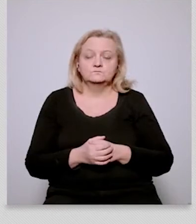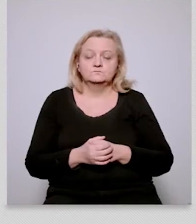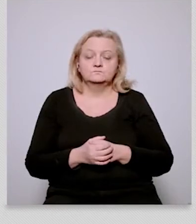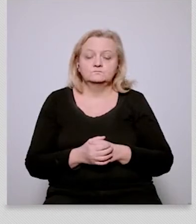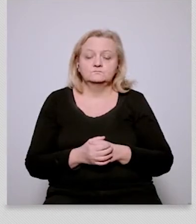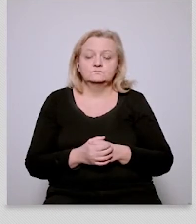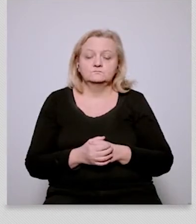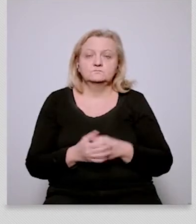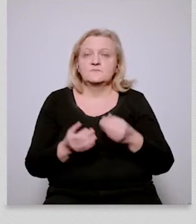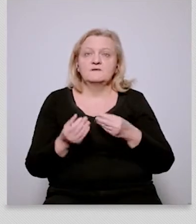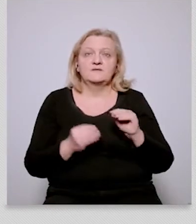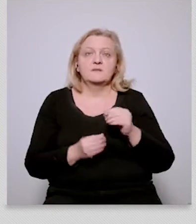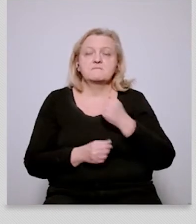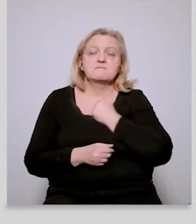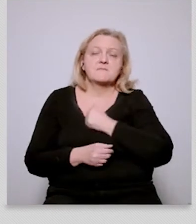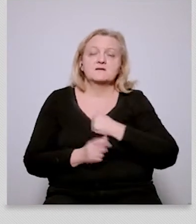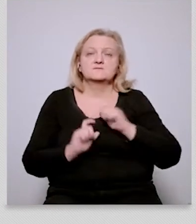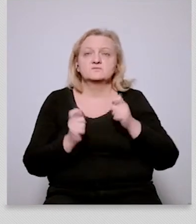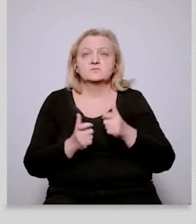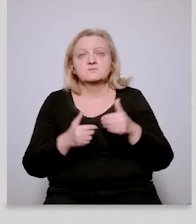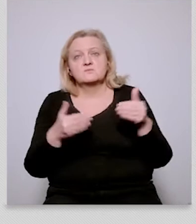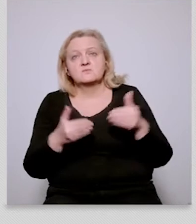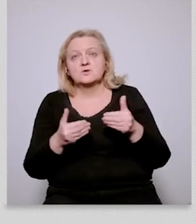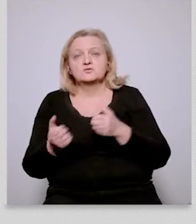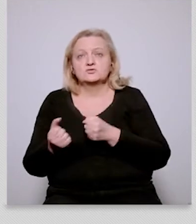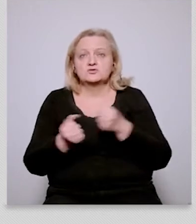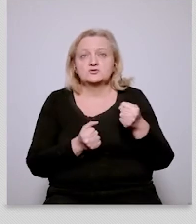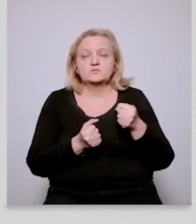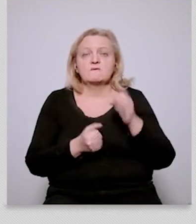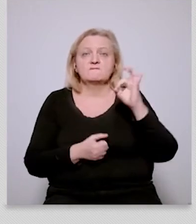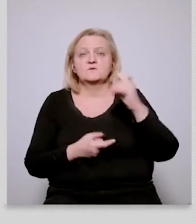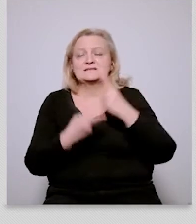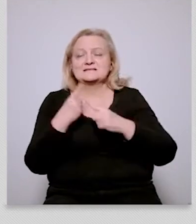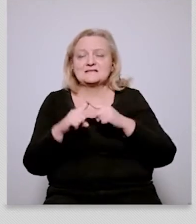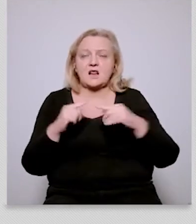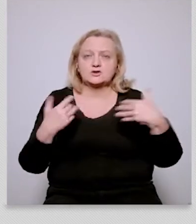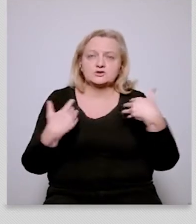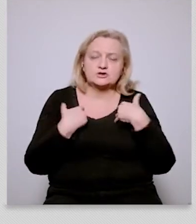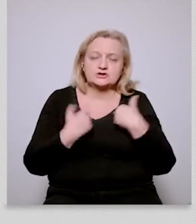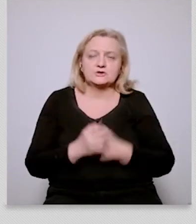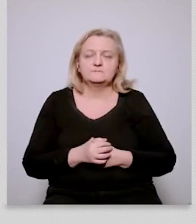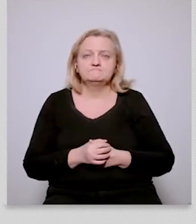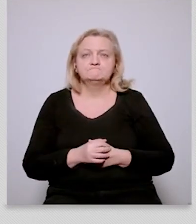dużo bardziej martwi się o to czy będzie mogło utrzymać swój styl życia i